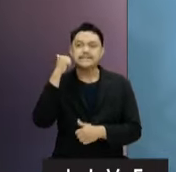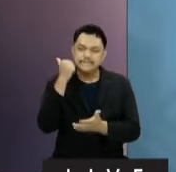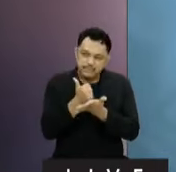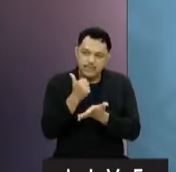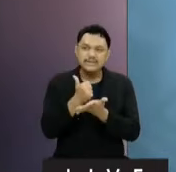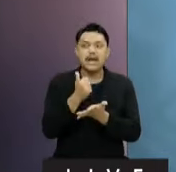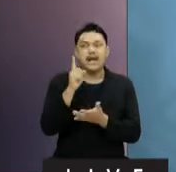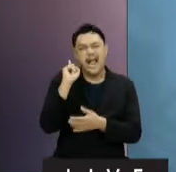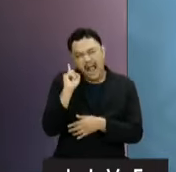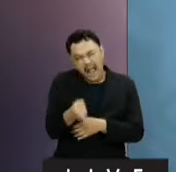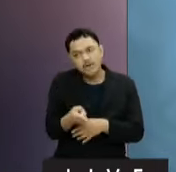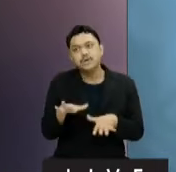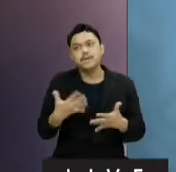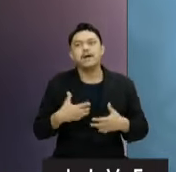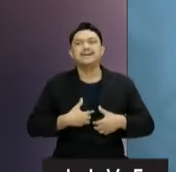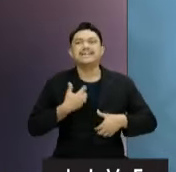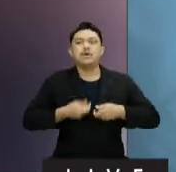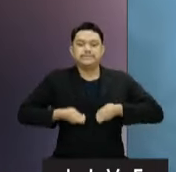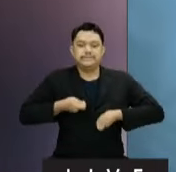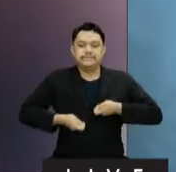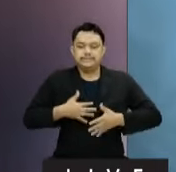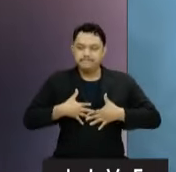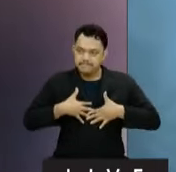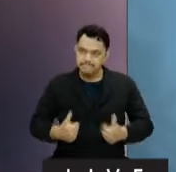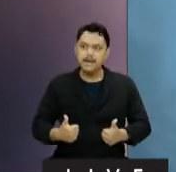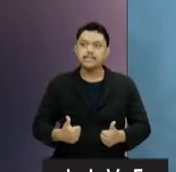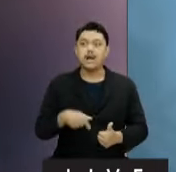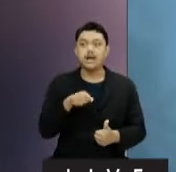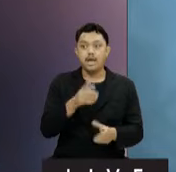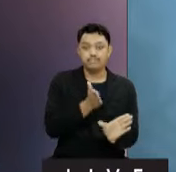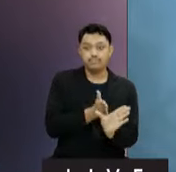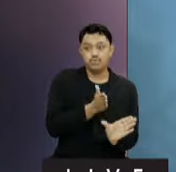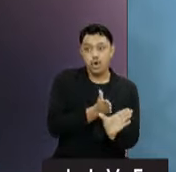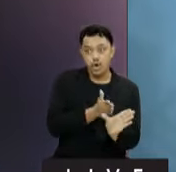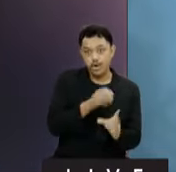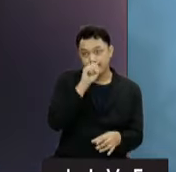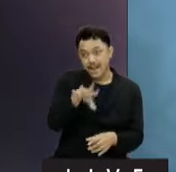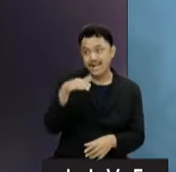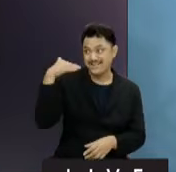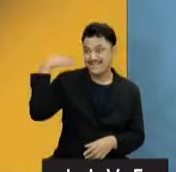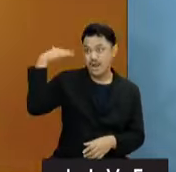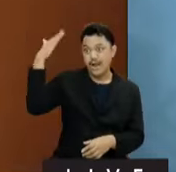di psikologi disebut sebagai dewasa awal atau dewasa muda gitu.